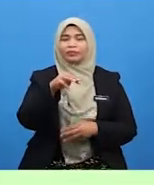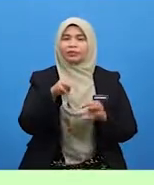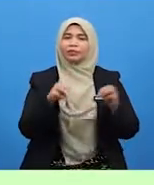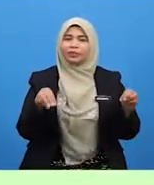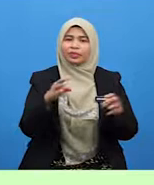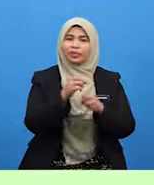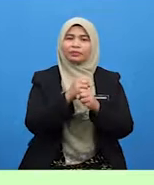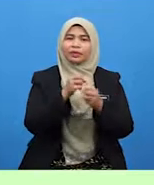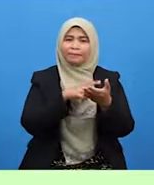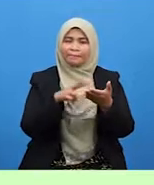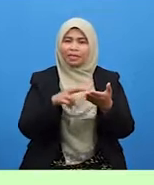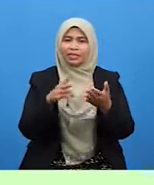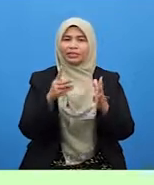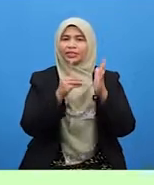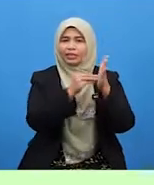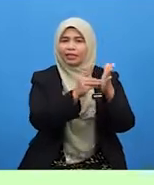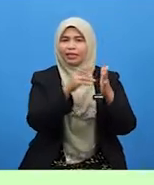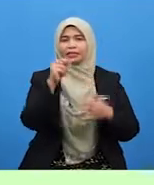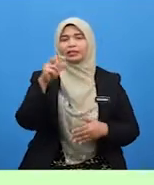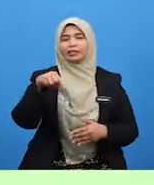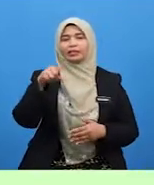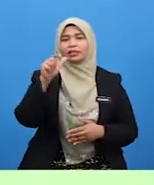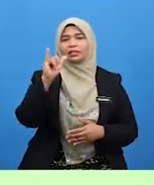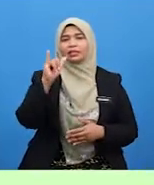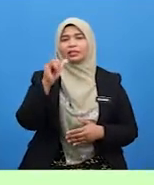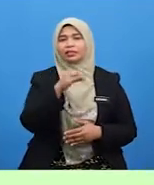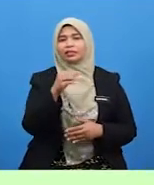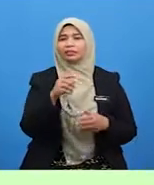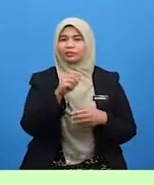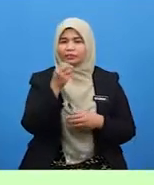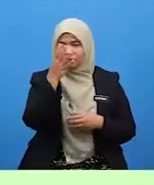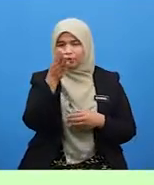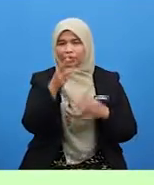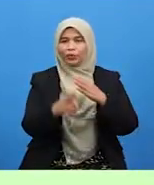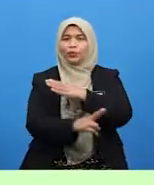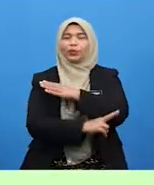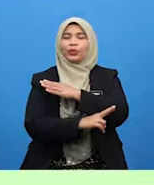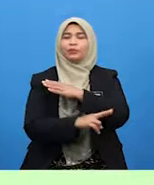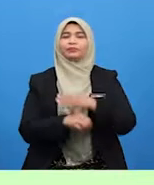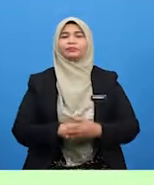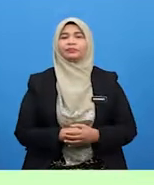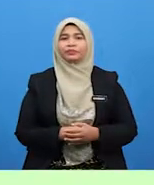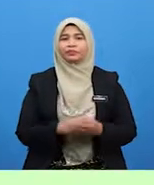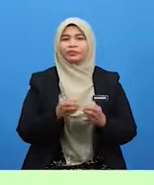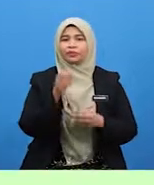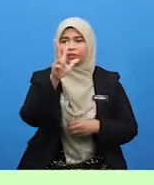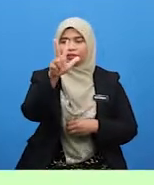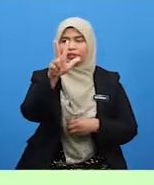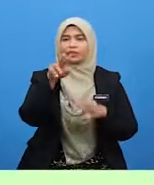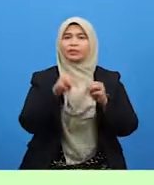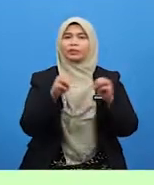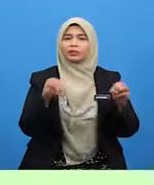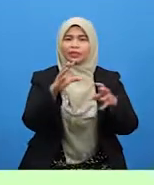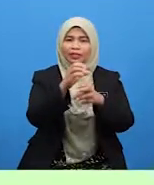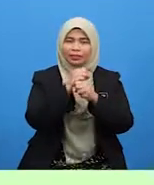dapat membaca dalil naqli dan menyatakan hukum dalam dalil naqli. Ketiganya,